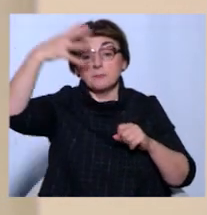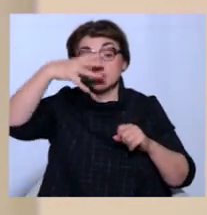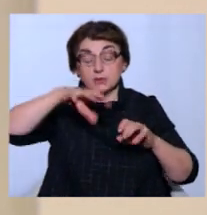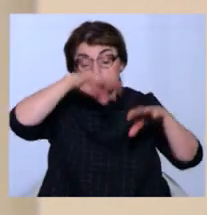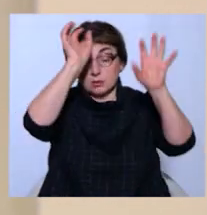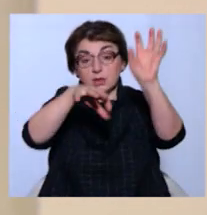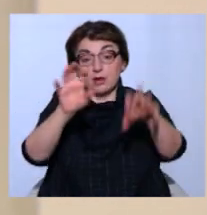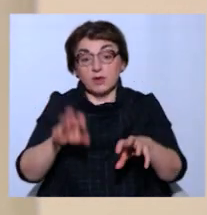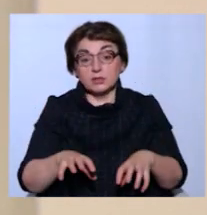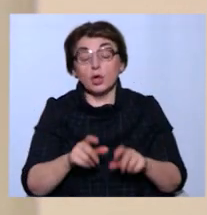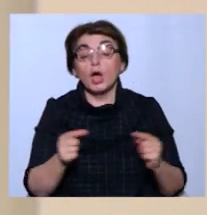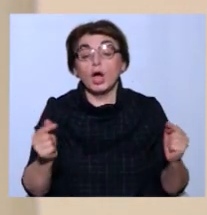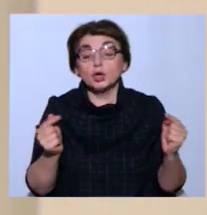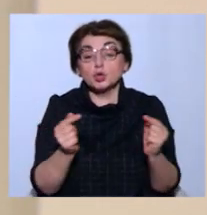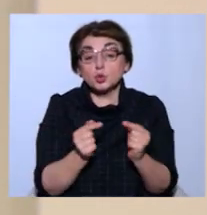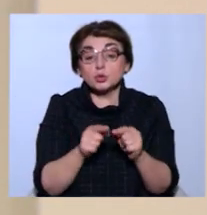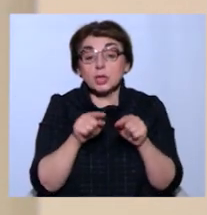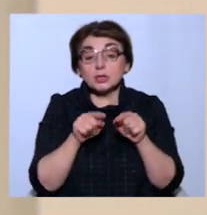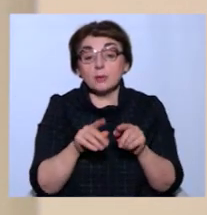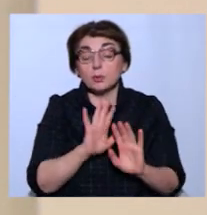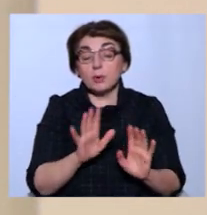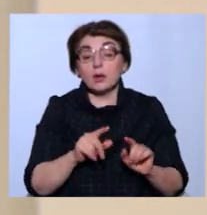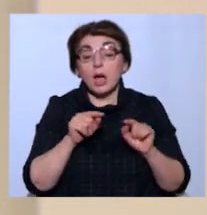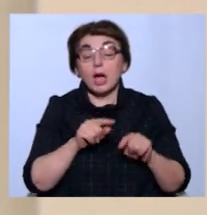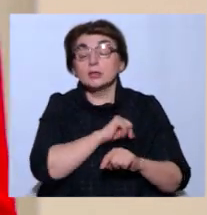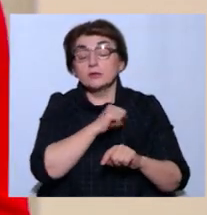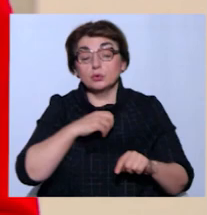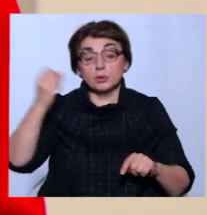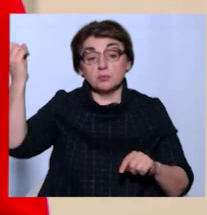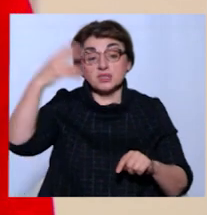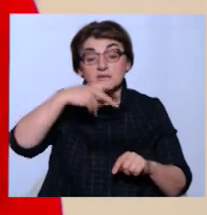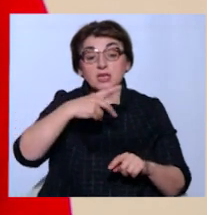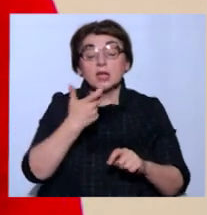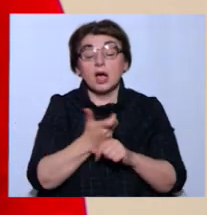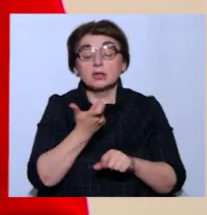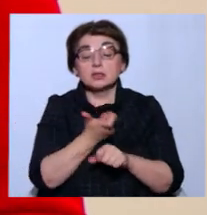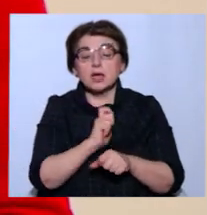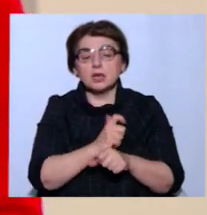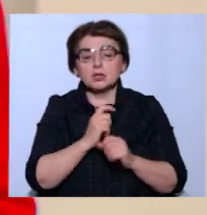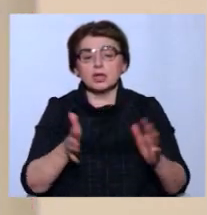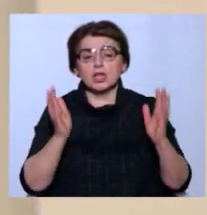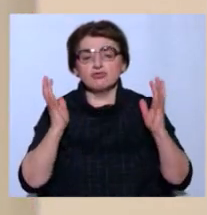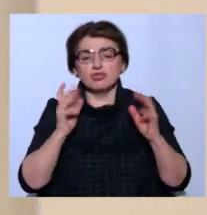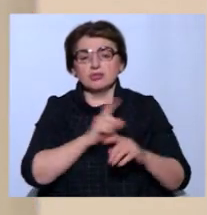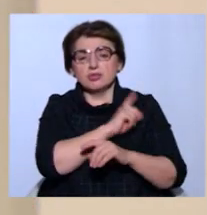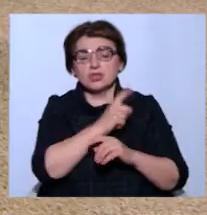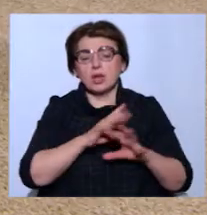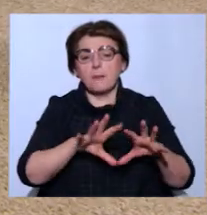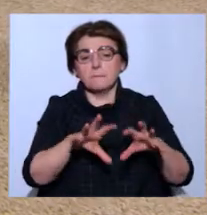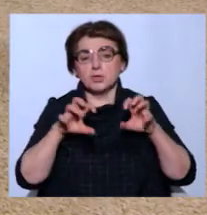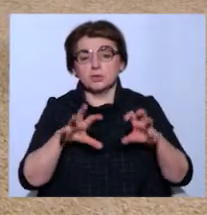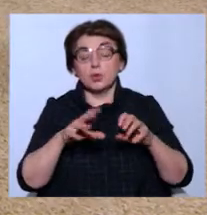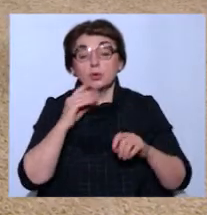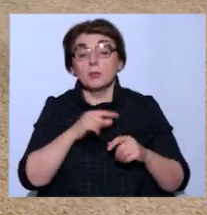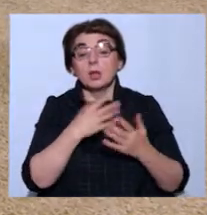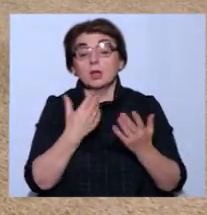იმიტომ არ ვარდება, რომ მზეს აქვს უზარმაზარი ძალა, მიზიდულობის ძალა. როდესაც სხეულს ჩვენ მაღლა